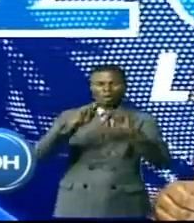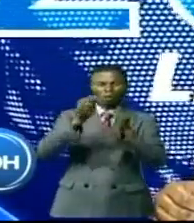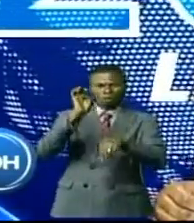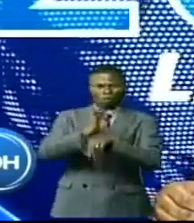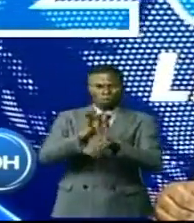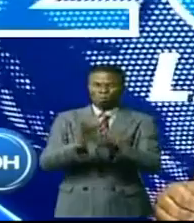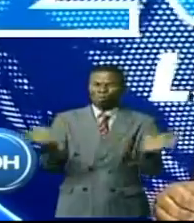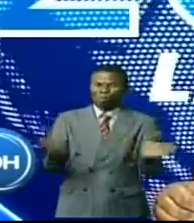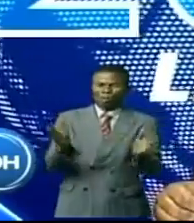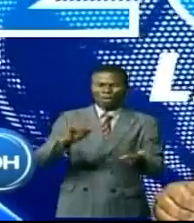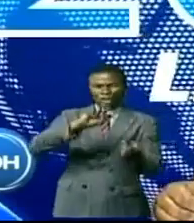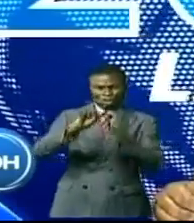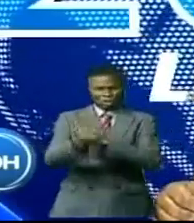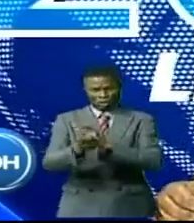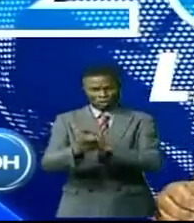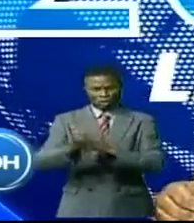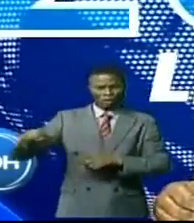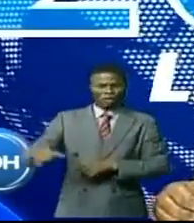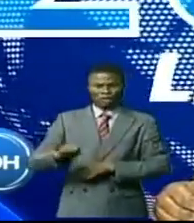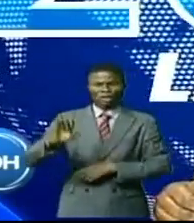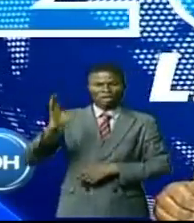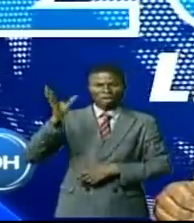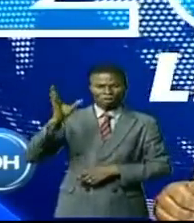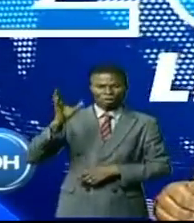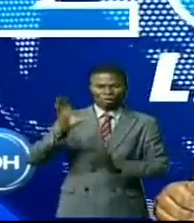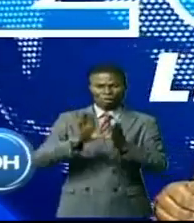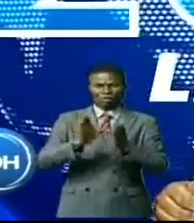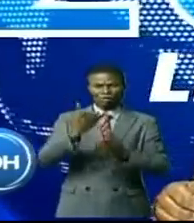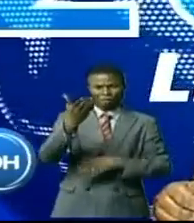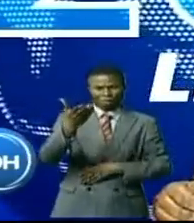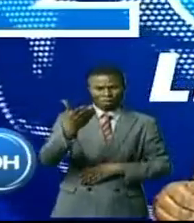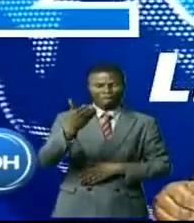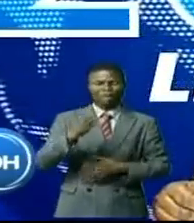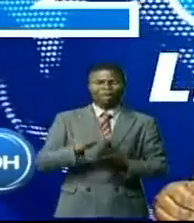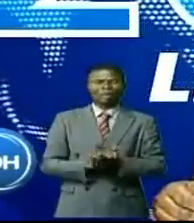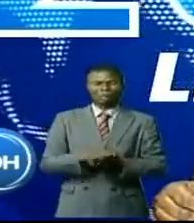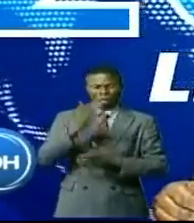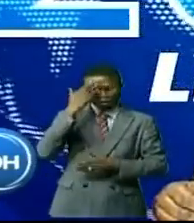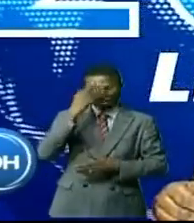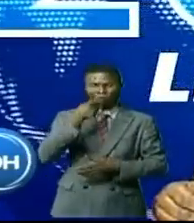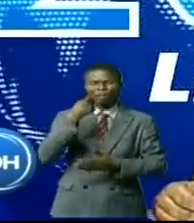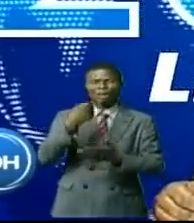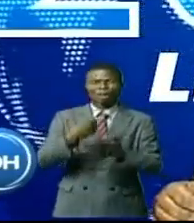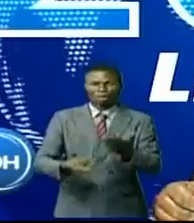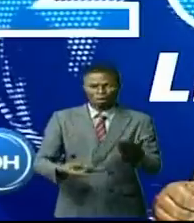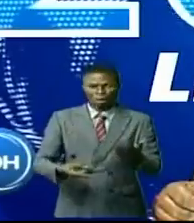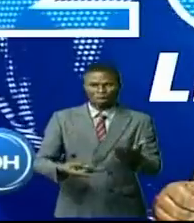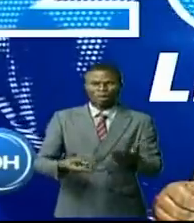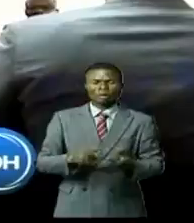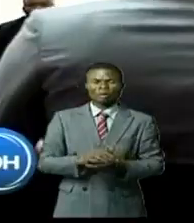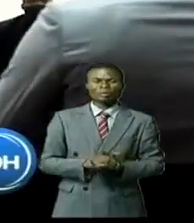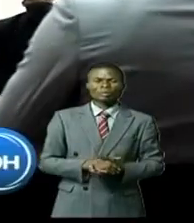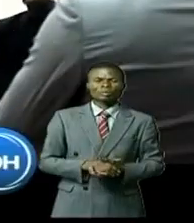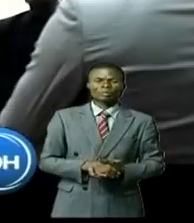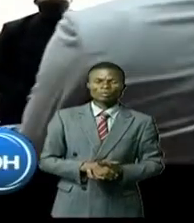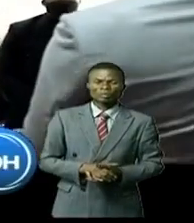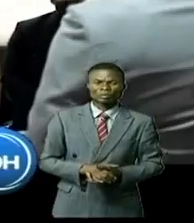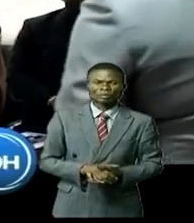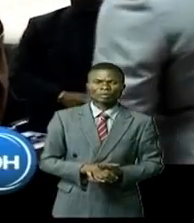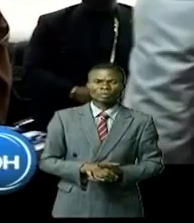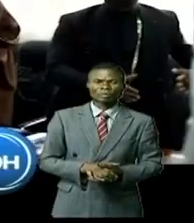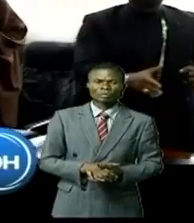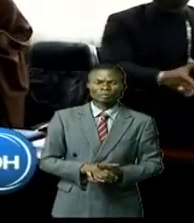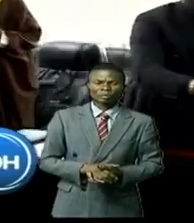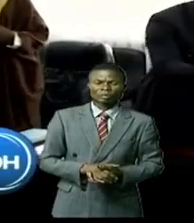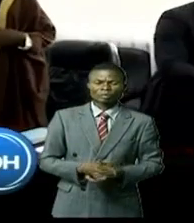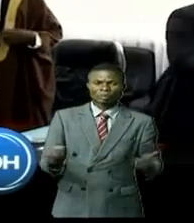des réformes par Jean-Pierre Liaou. Reportage de Nadine Kilocho, Mokimaluma, Cédric Keninamo. Les